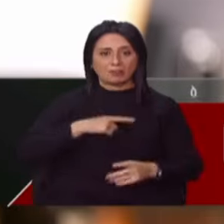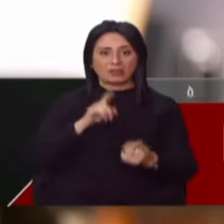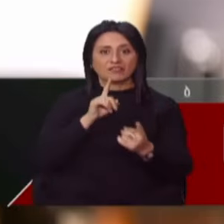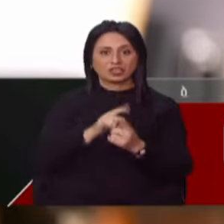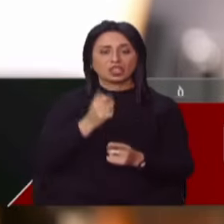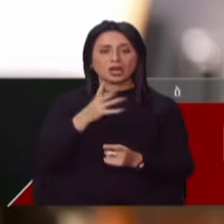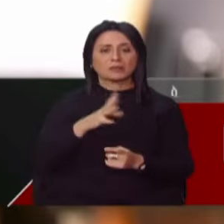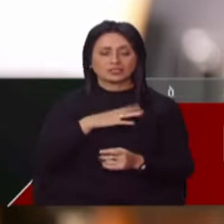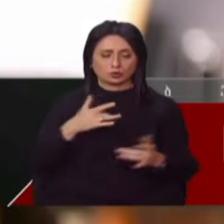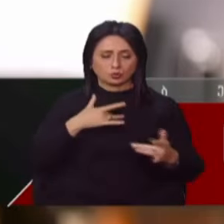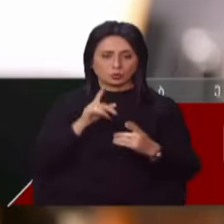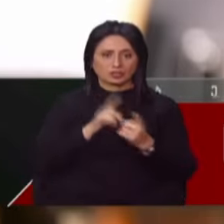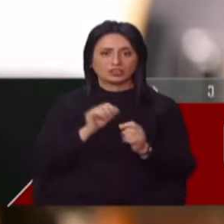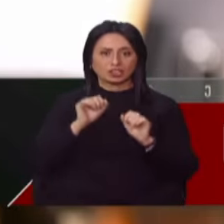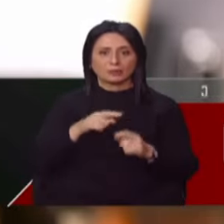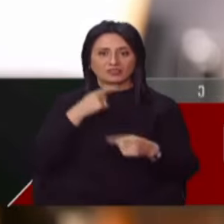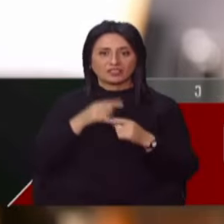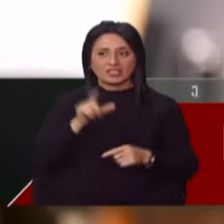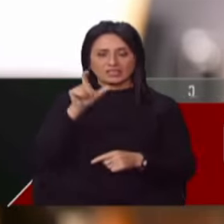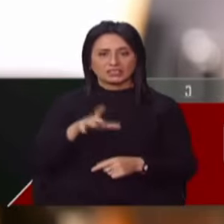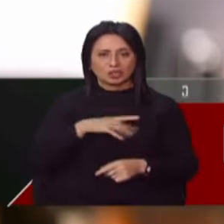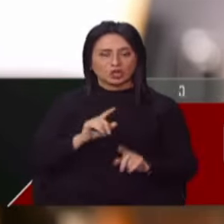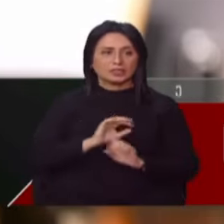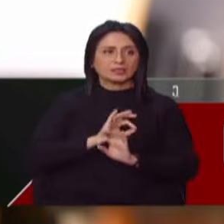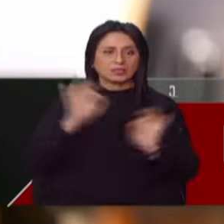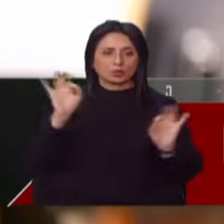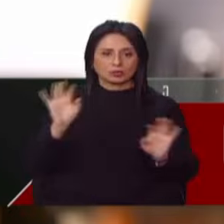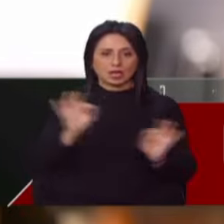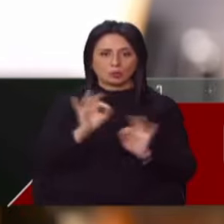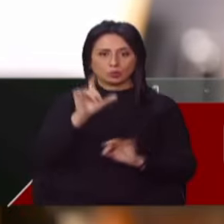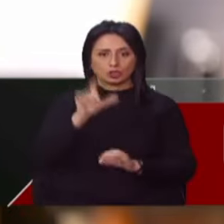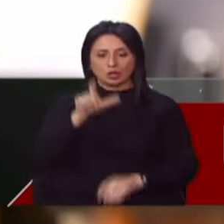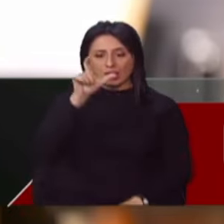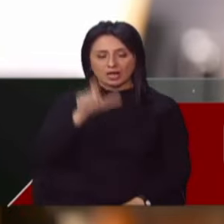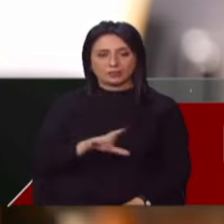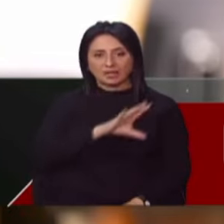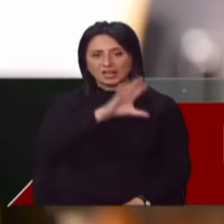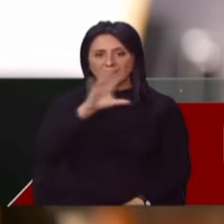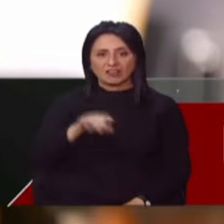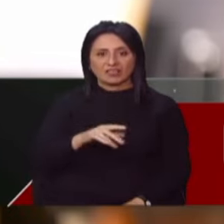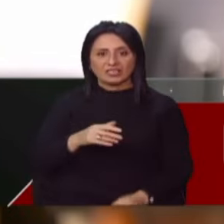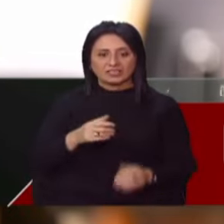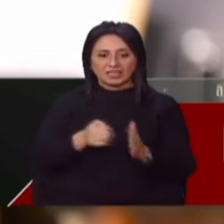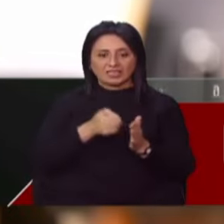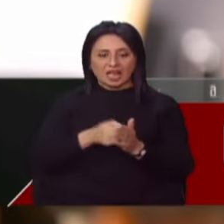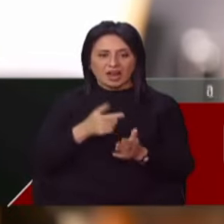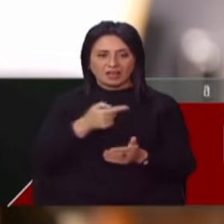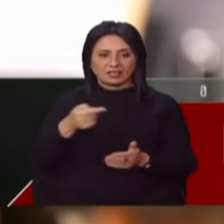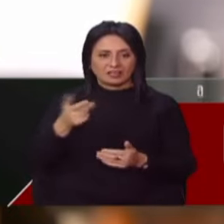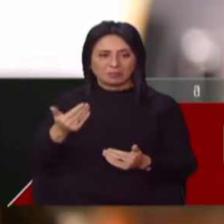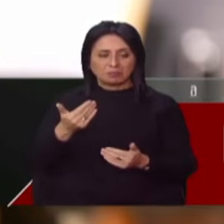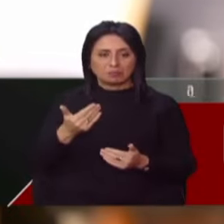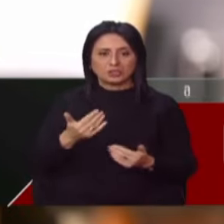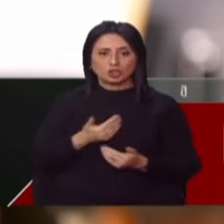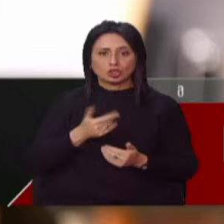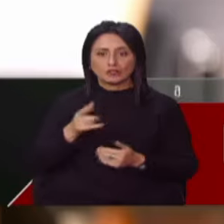მას რამდენჯერმე კონცერტზე და შემიძლია ვთქვა რომ ის იყო საოცარი მუსიკოსი, ადამიანი რომელიც ყველას დააკლდა ცხოვრებაში, რადგანაც მისი